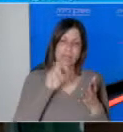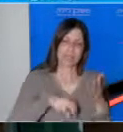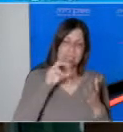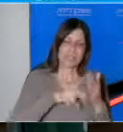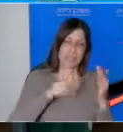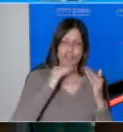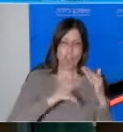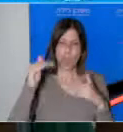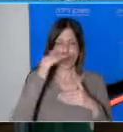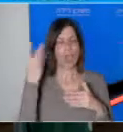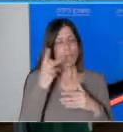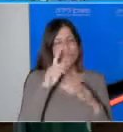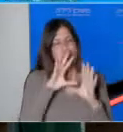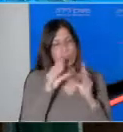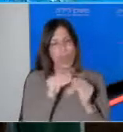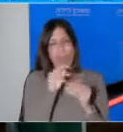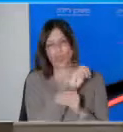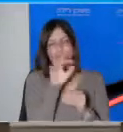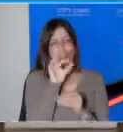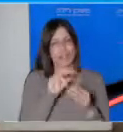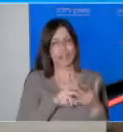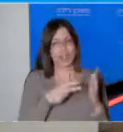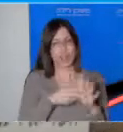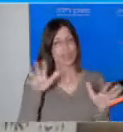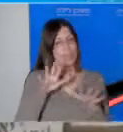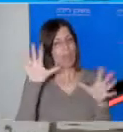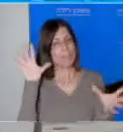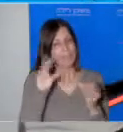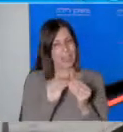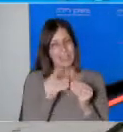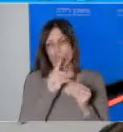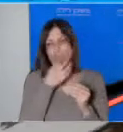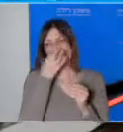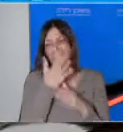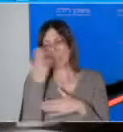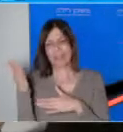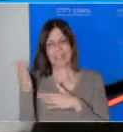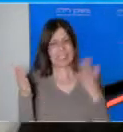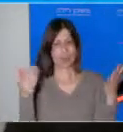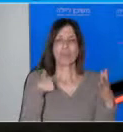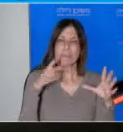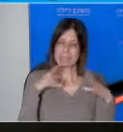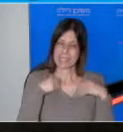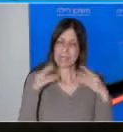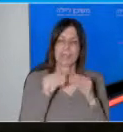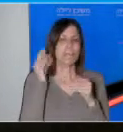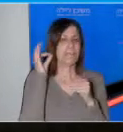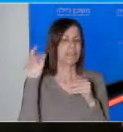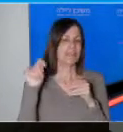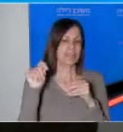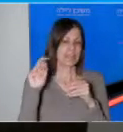שעלו. כמובן שכל הנושא הזה של מדיניות הממשלה בכלל, זה בכלל לא שאלה של ימין או שמאל, אני מאוד מסכים עם תמי עם הנקודה הזאת שהיא